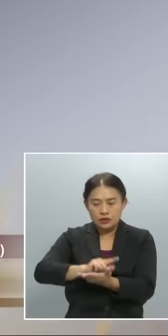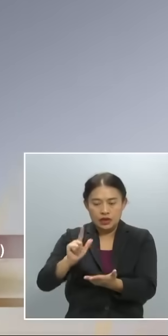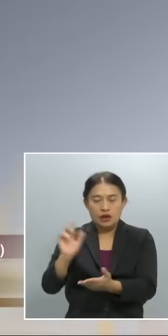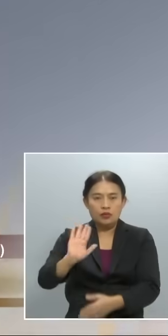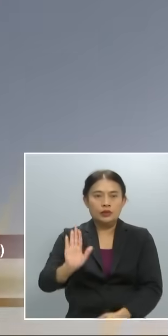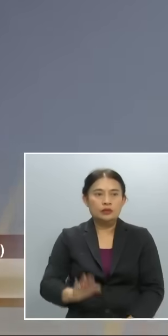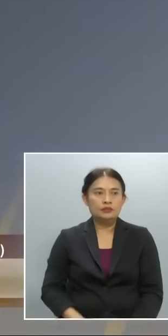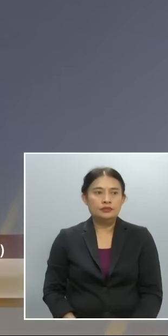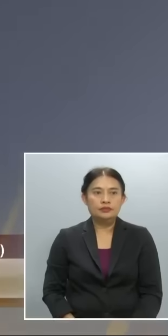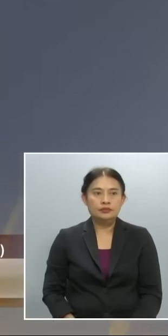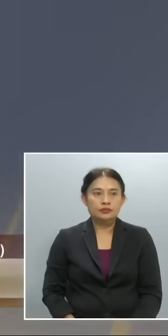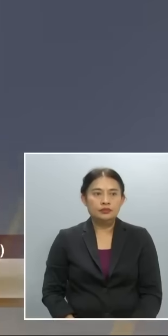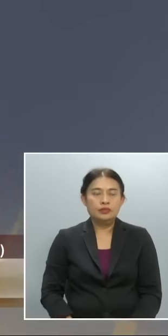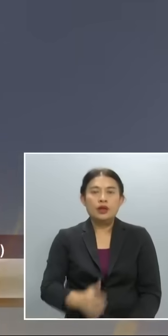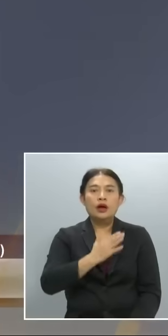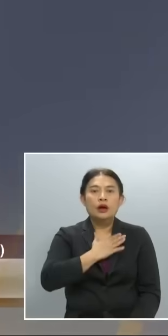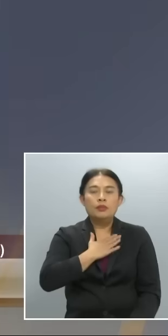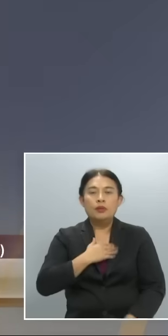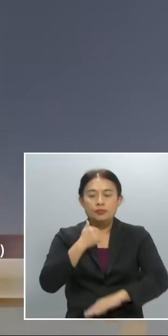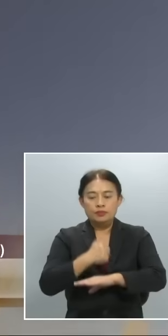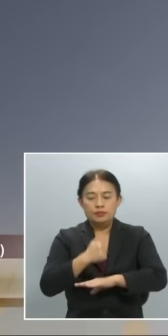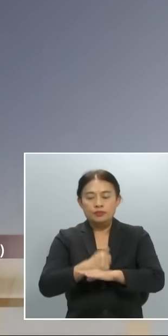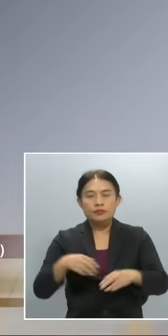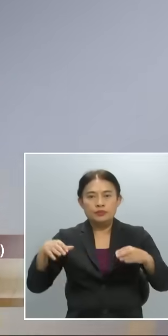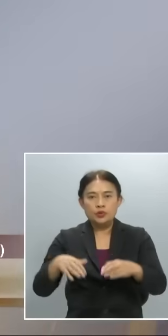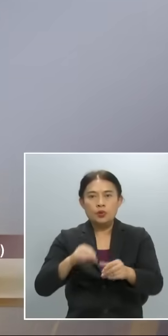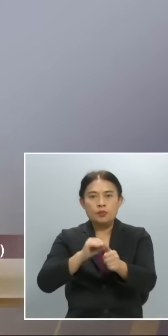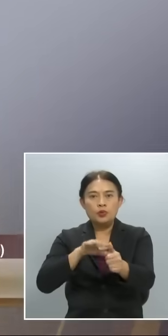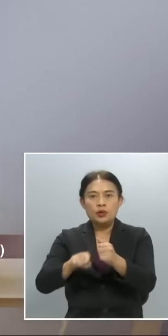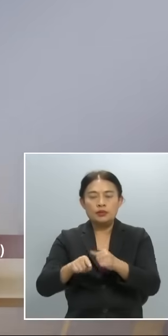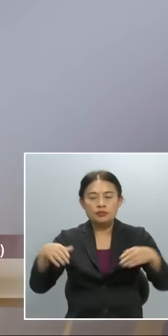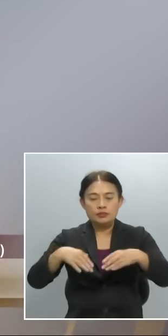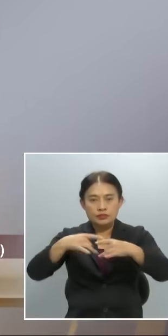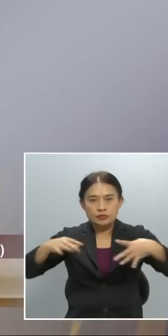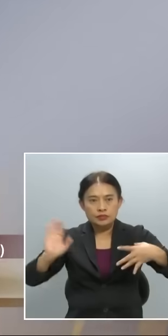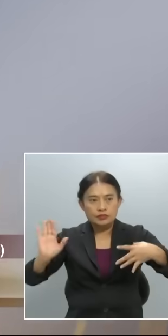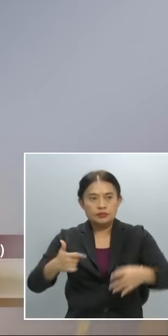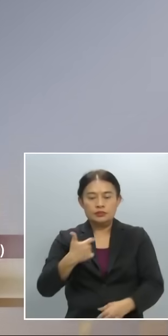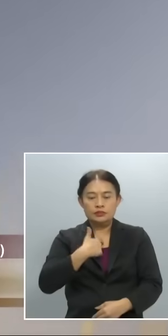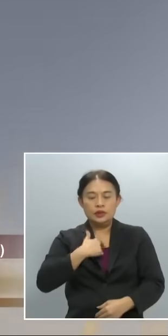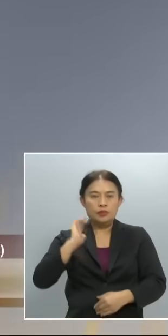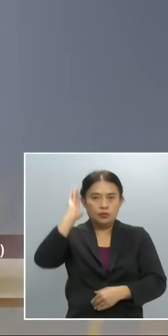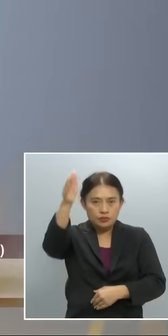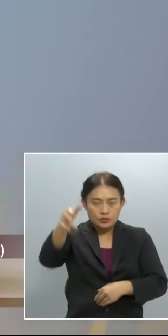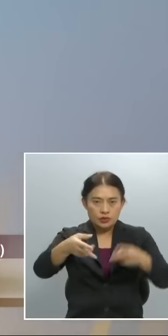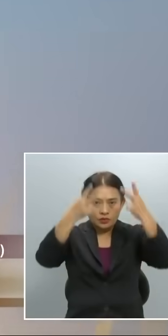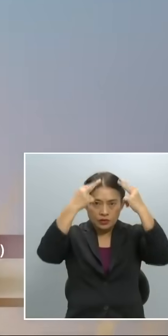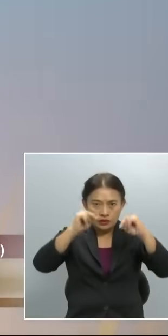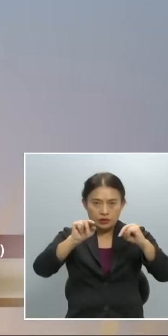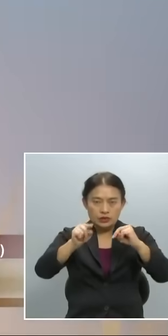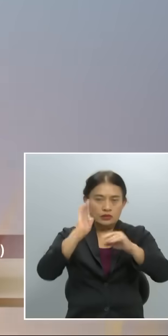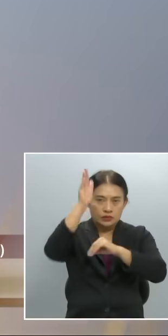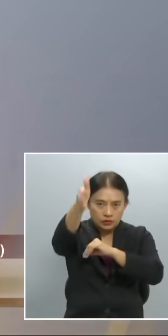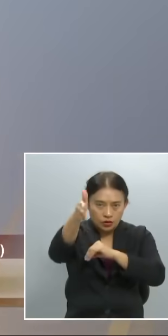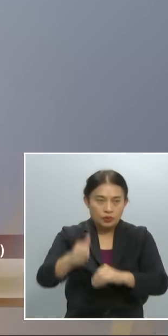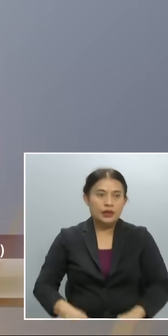คุณพิธาบอกผมจะไม่เป็นผู้นำฝ่ายค้านแต่จะเป็นว่าที่นายกรัฐมนตรีคนต่อไปหลังการเลือกตั้งนี่ประกาศบนร